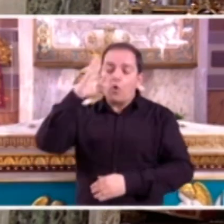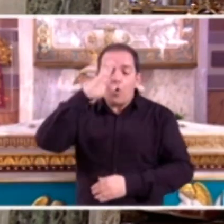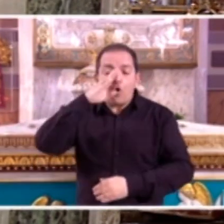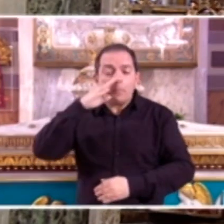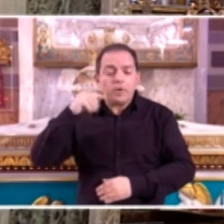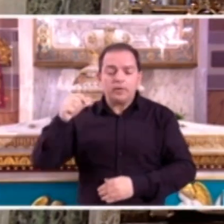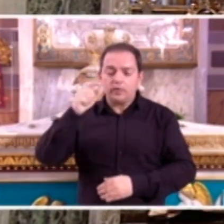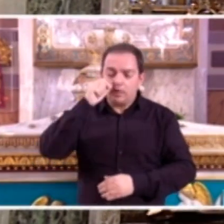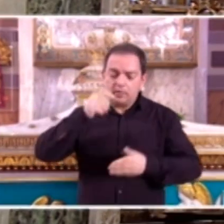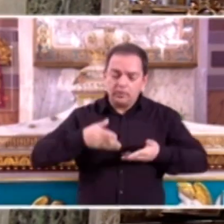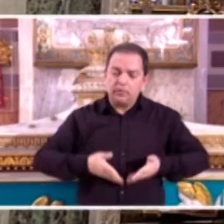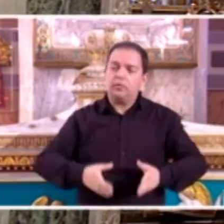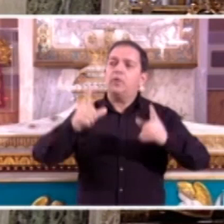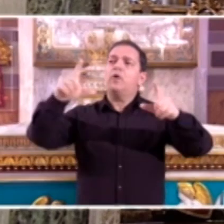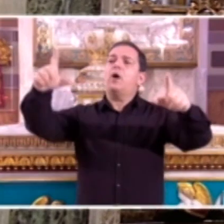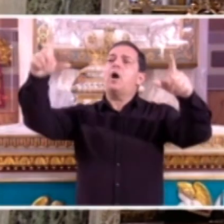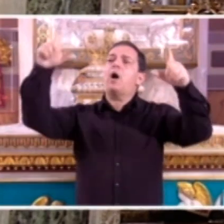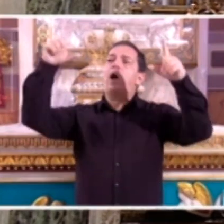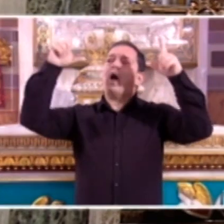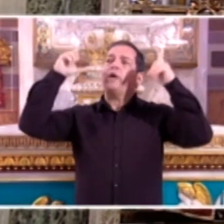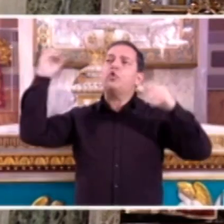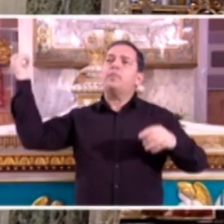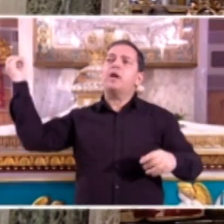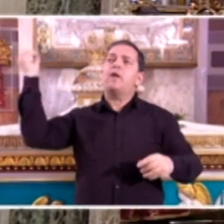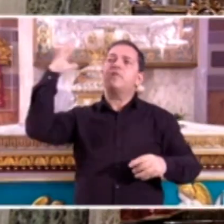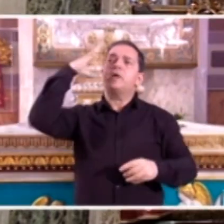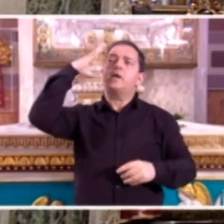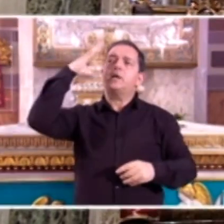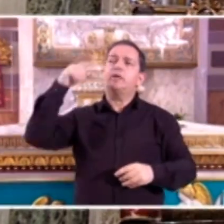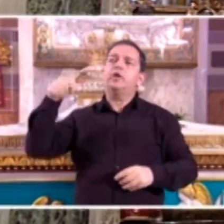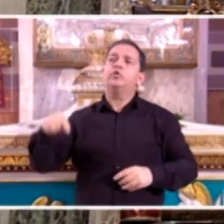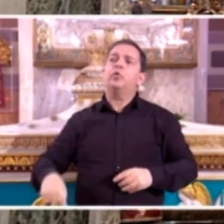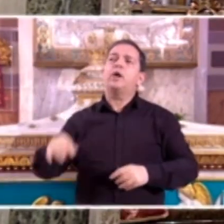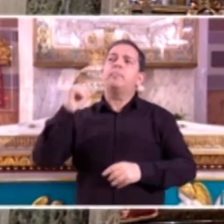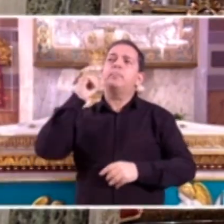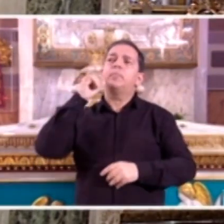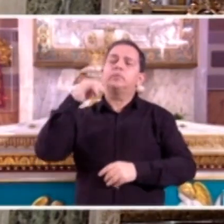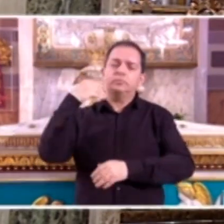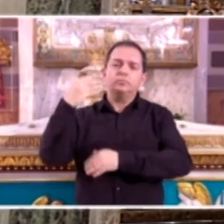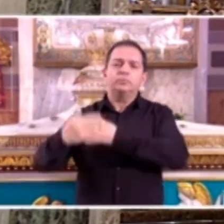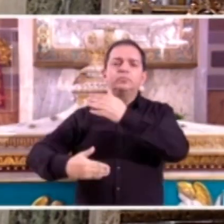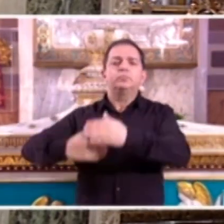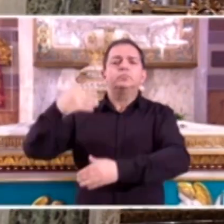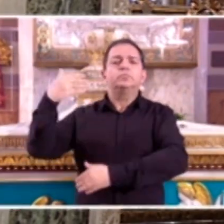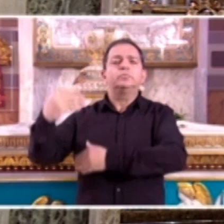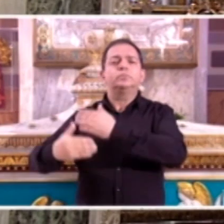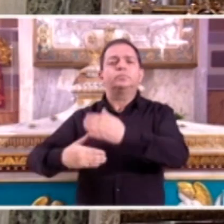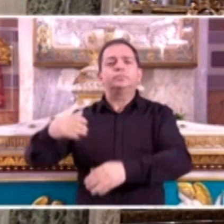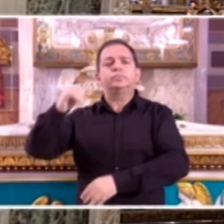αναπέμπομεν. Το Πατρί και το Υιό και το Άγιο Πνεύμα την ίν και αΐ και εις